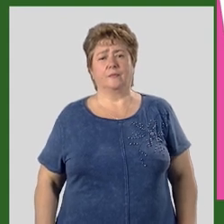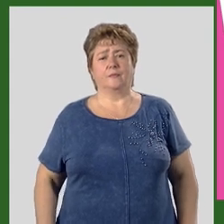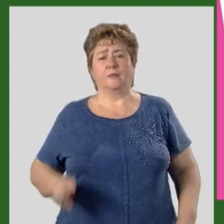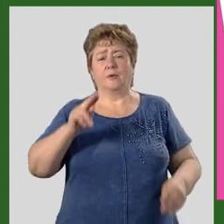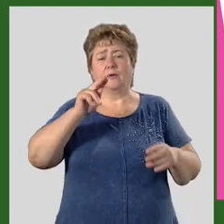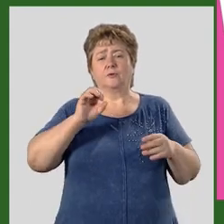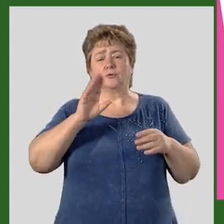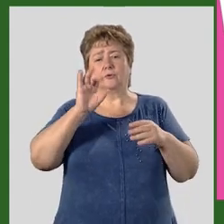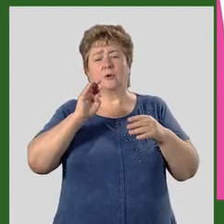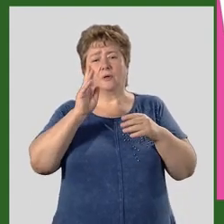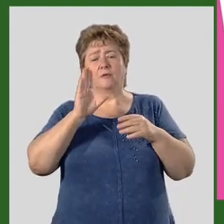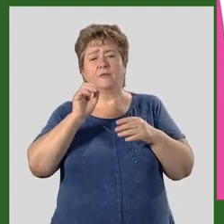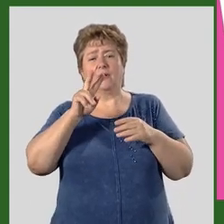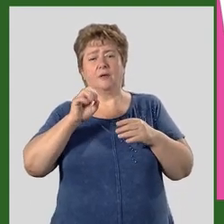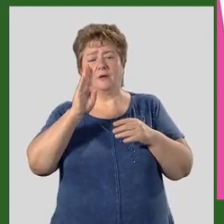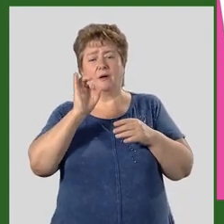Чокан Валиханов.